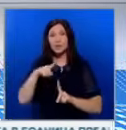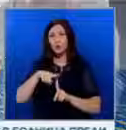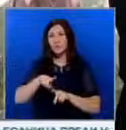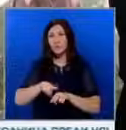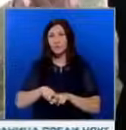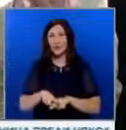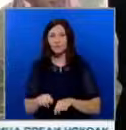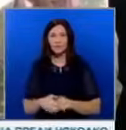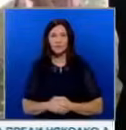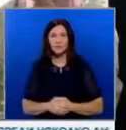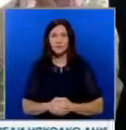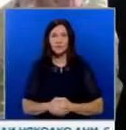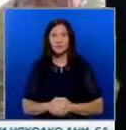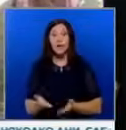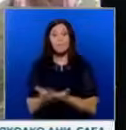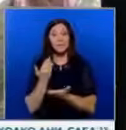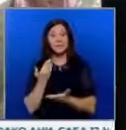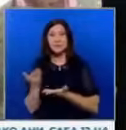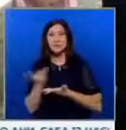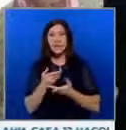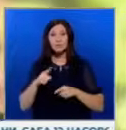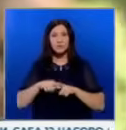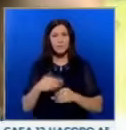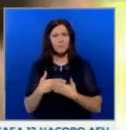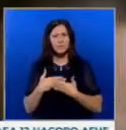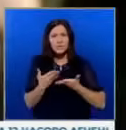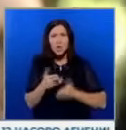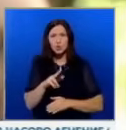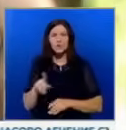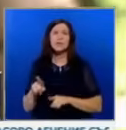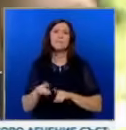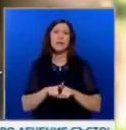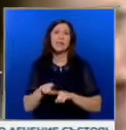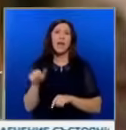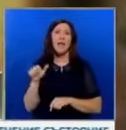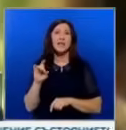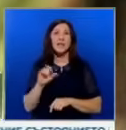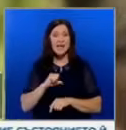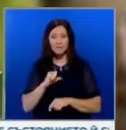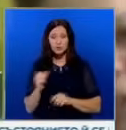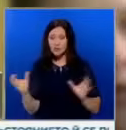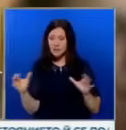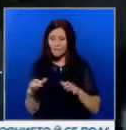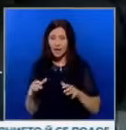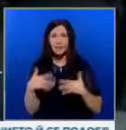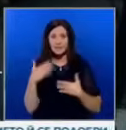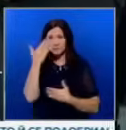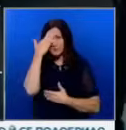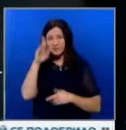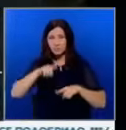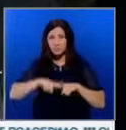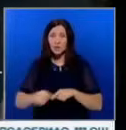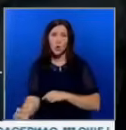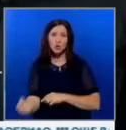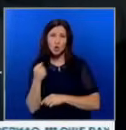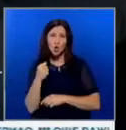Игнатов. Преди заседанието на съда, близки родини и приятели на Ани и Явор се събраха с искане за справедлива присъда и по-строги